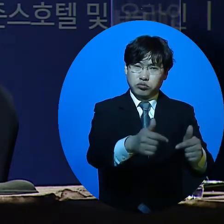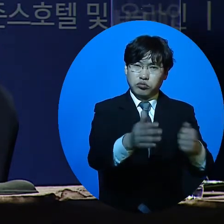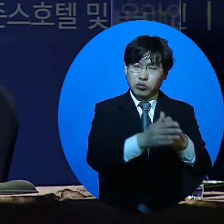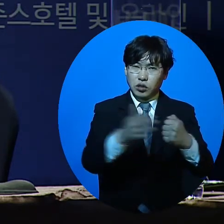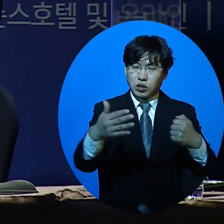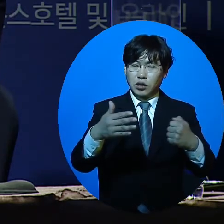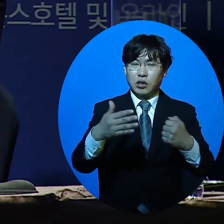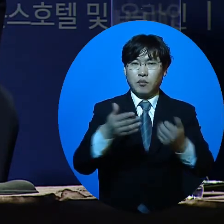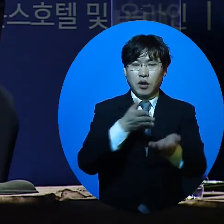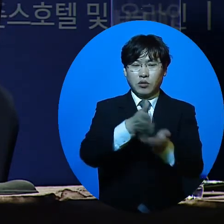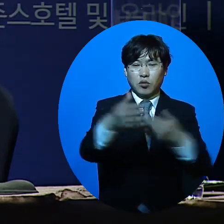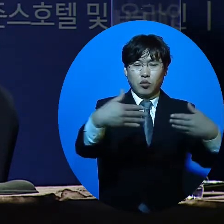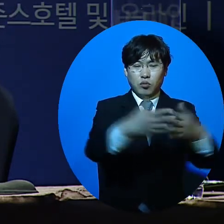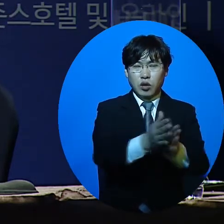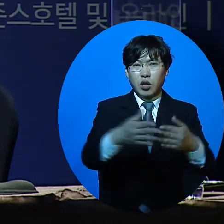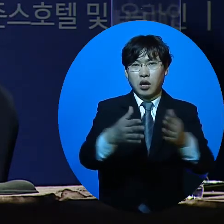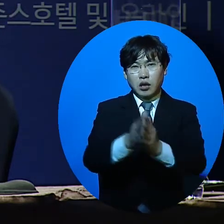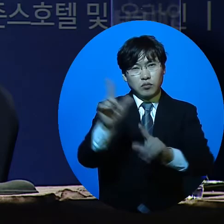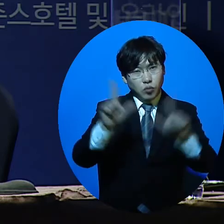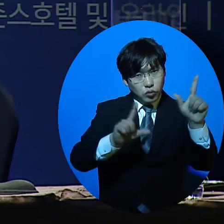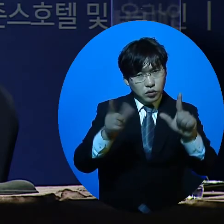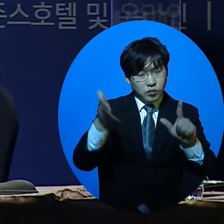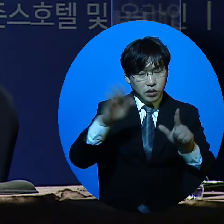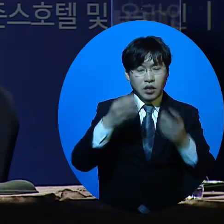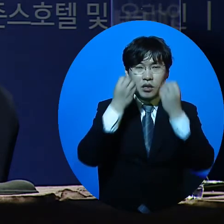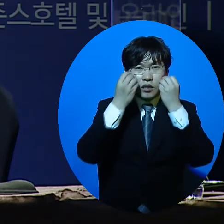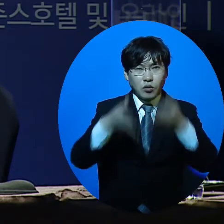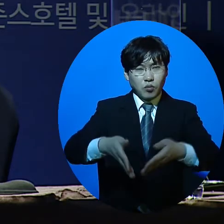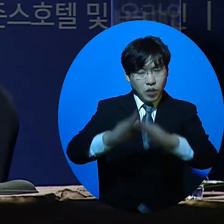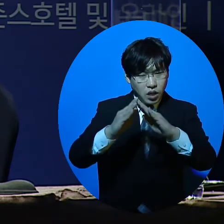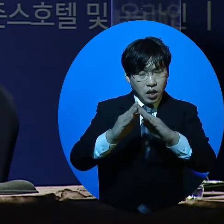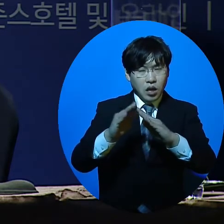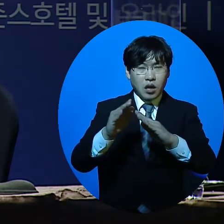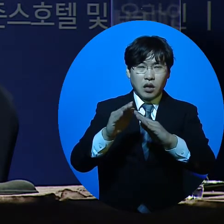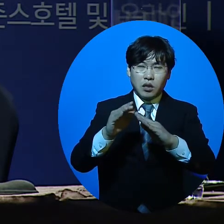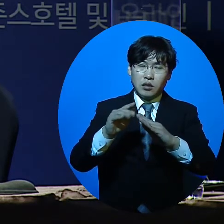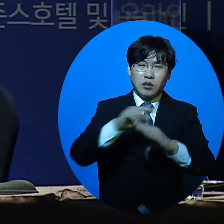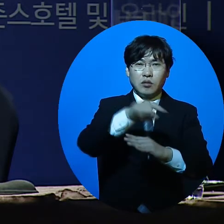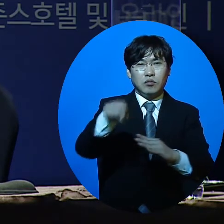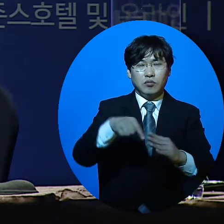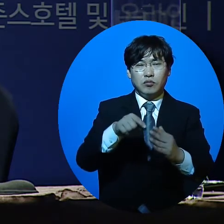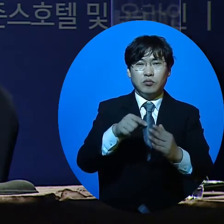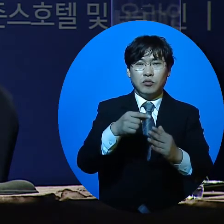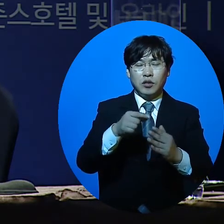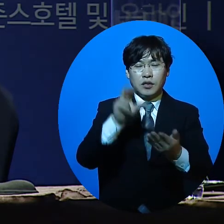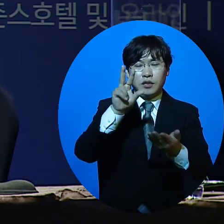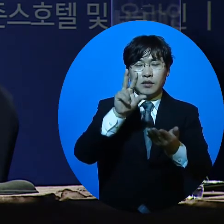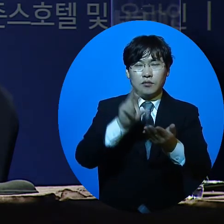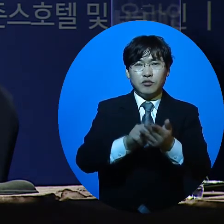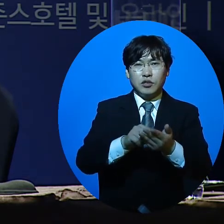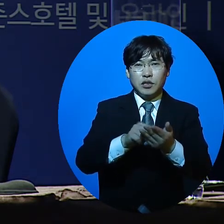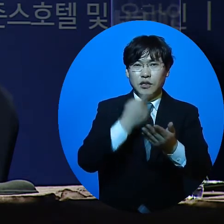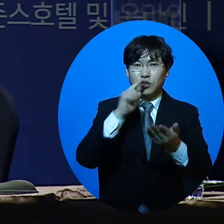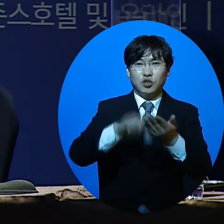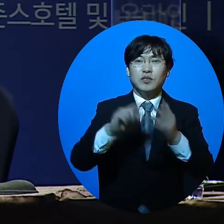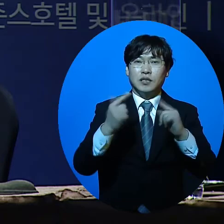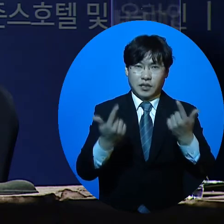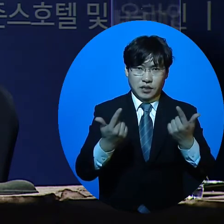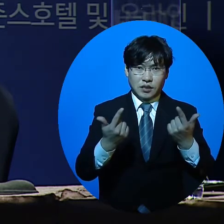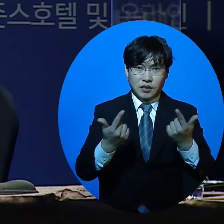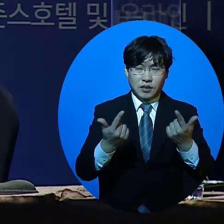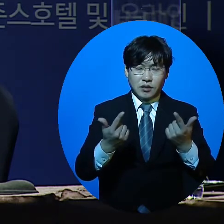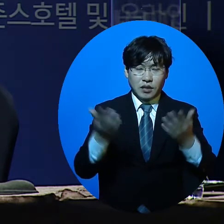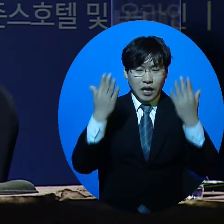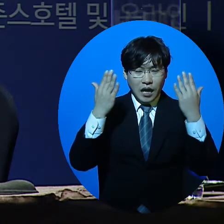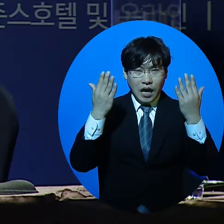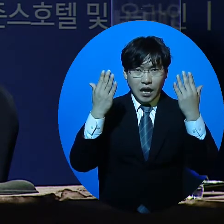이제 없는 과를 새로 만드는 거는 여러 가지로 좀 어려움이 있겠지만, 하여튼 뭐 여러 가지 이제 총장의 관심이